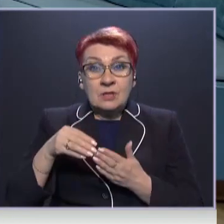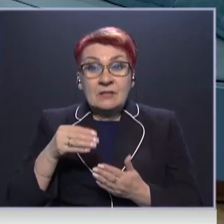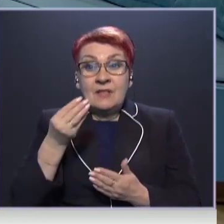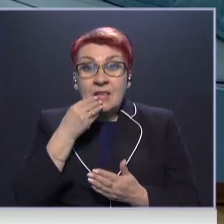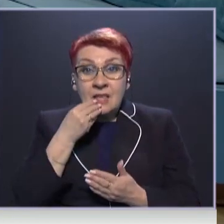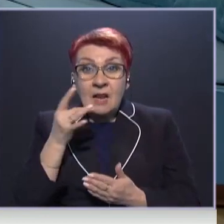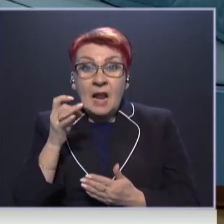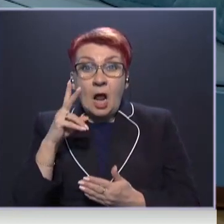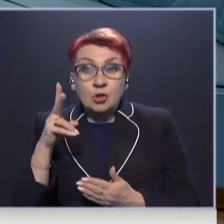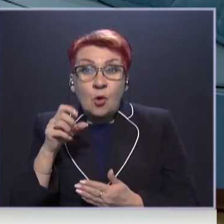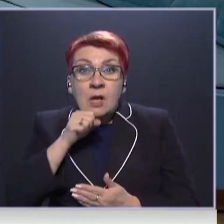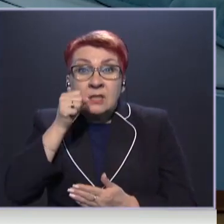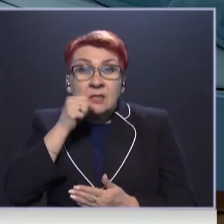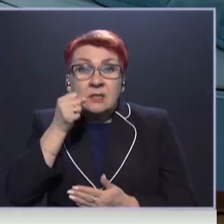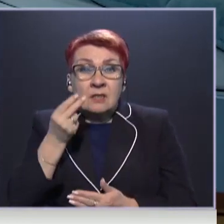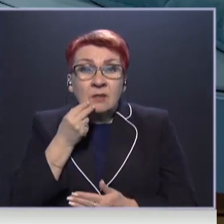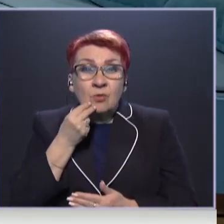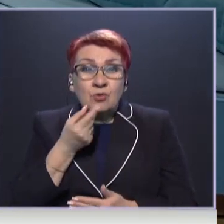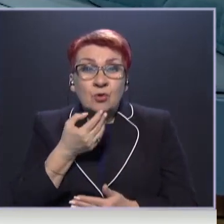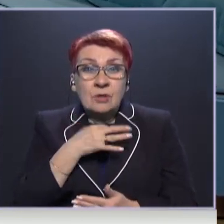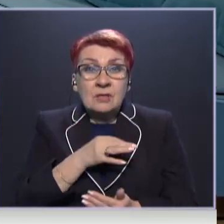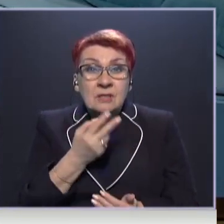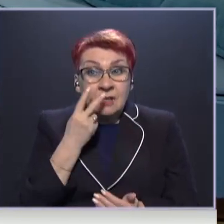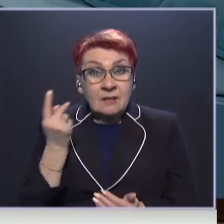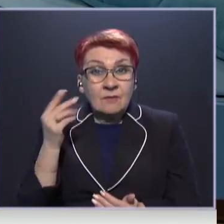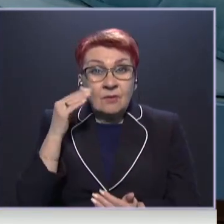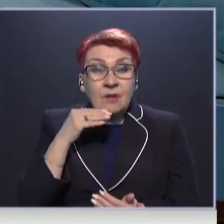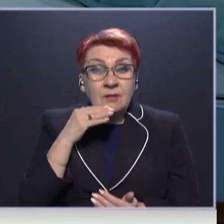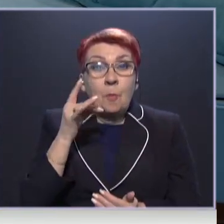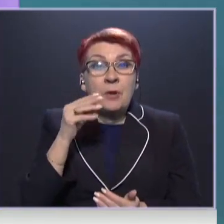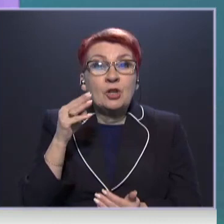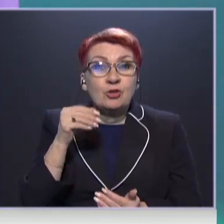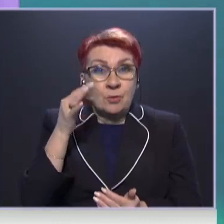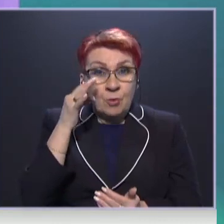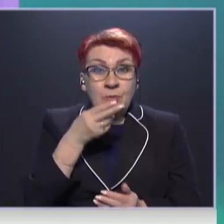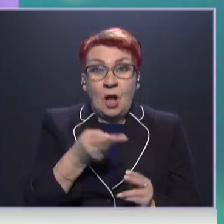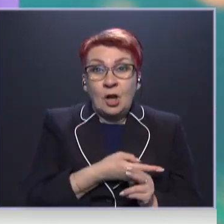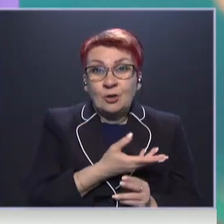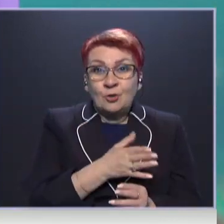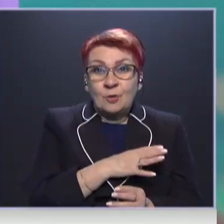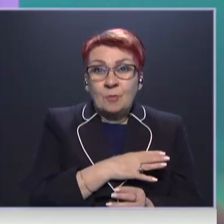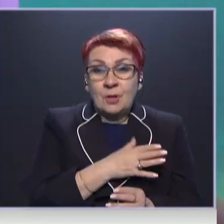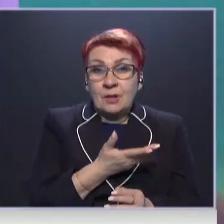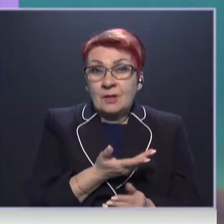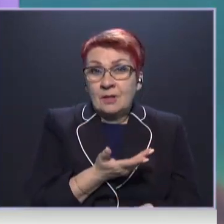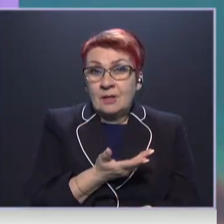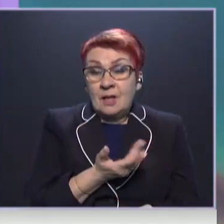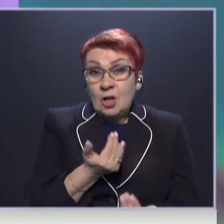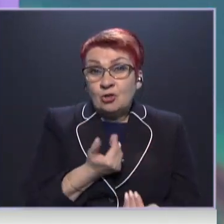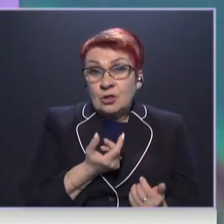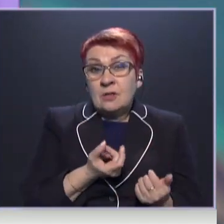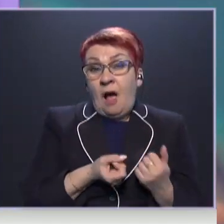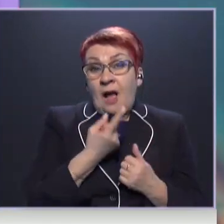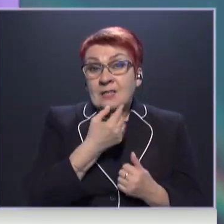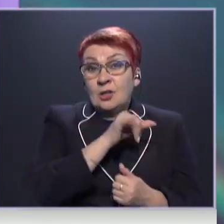То есть последние даже вот какой-то самой низменной радости человек был лишен. Понимаете, то есть жизнь оказалась настолько пустой,